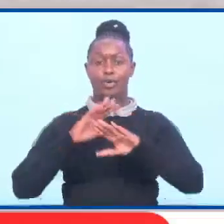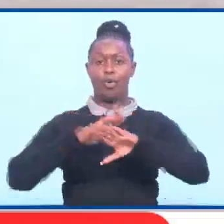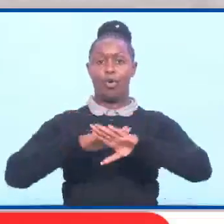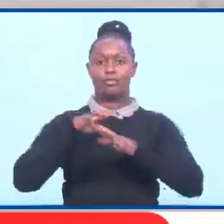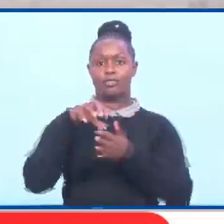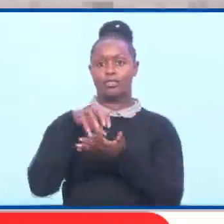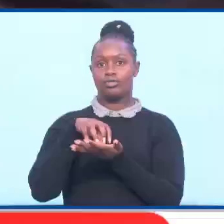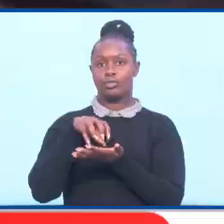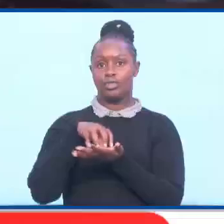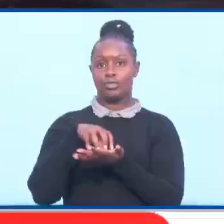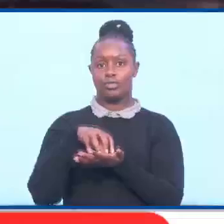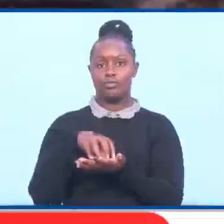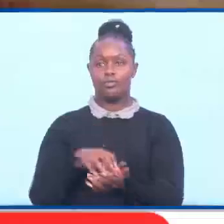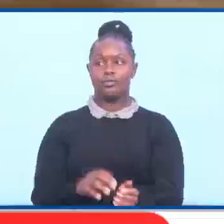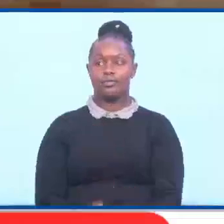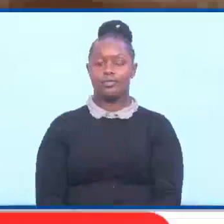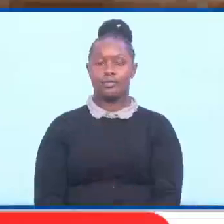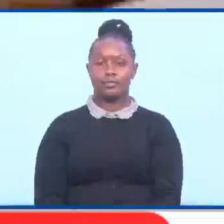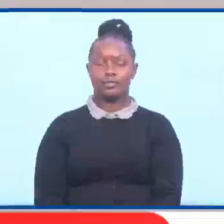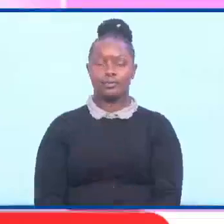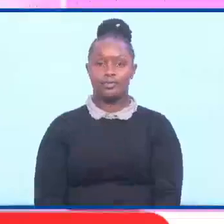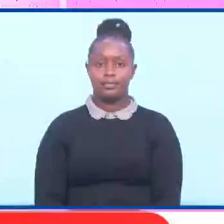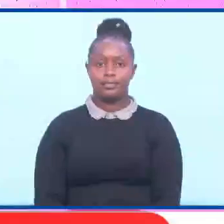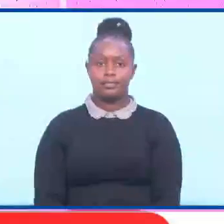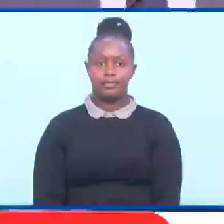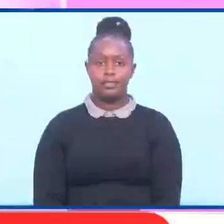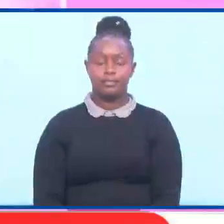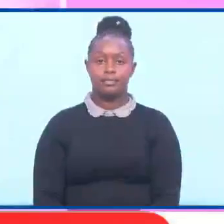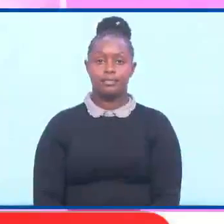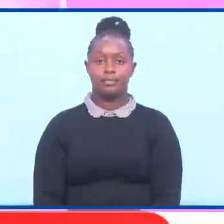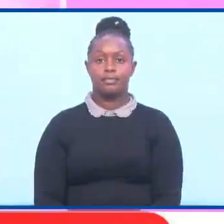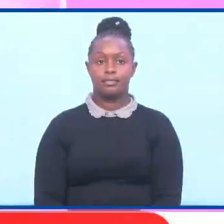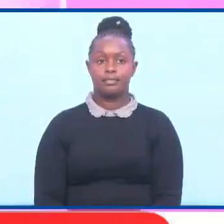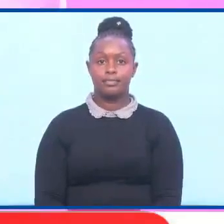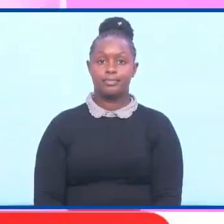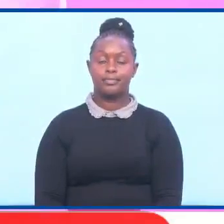Grace Kuria Kanja TV 47. Namtukia tena hata